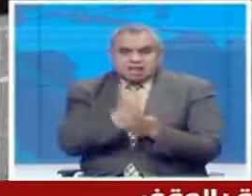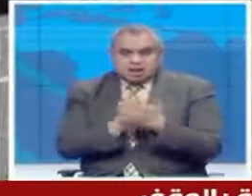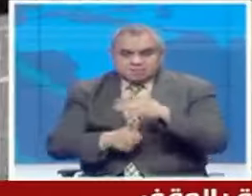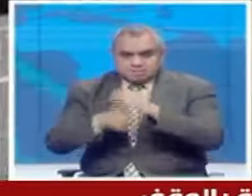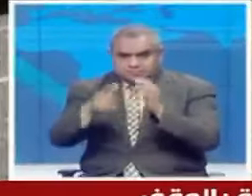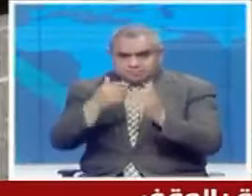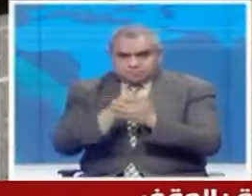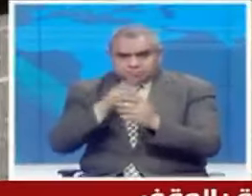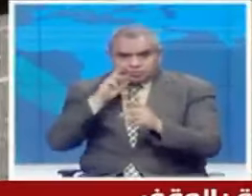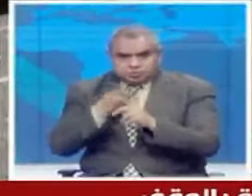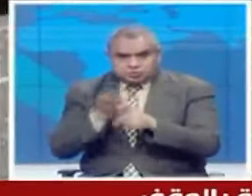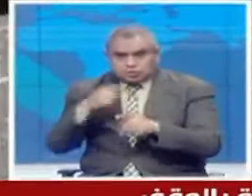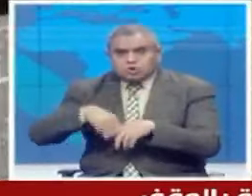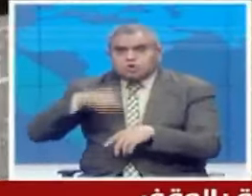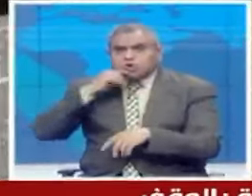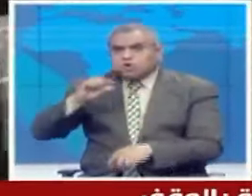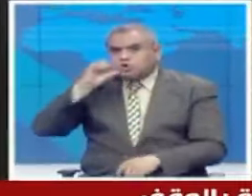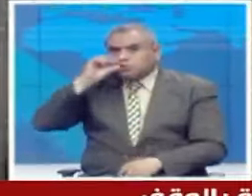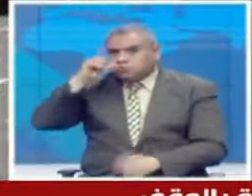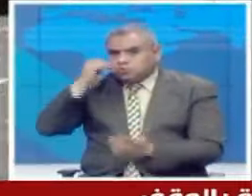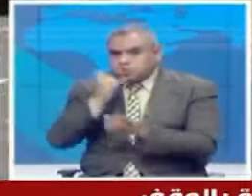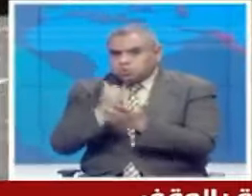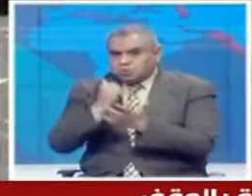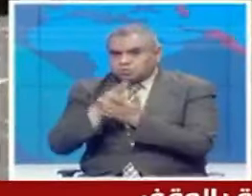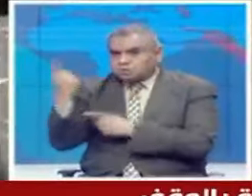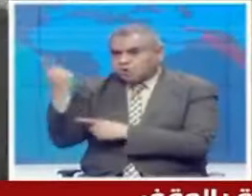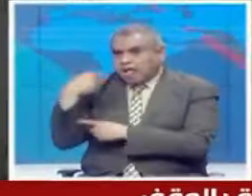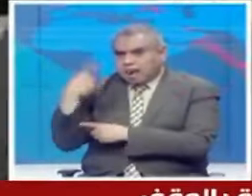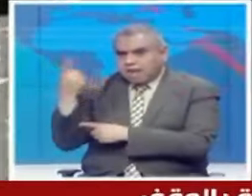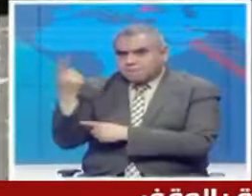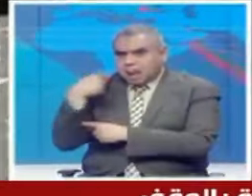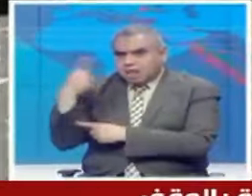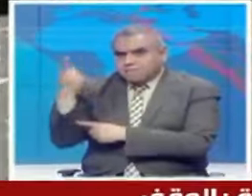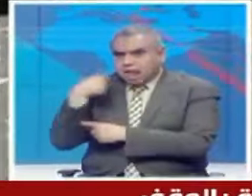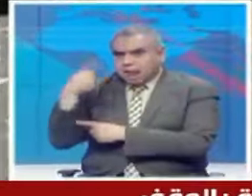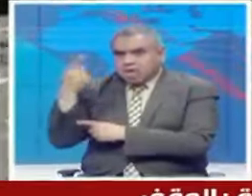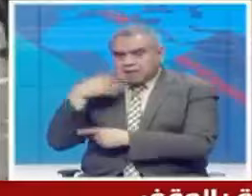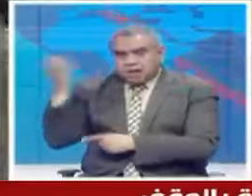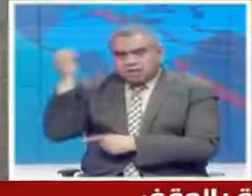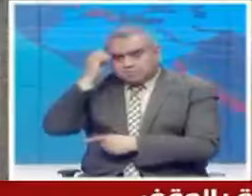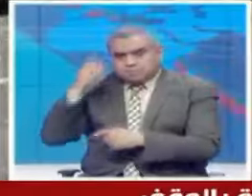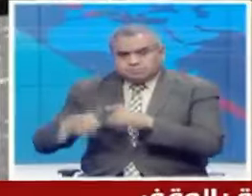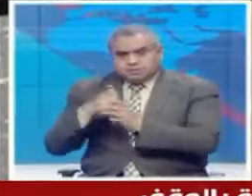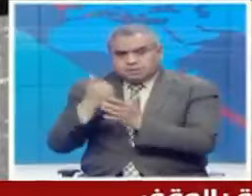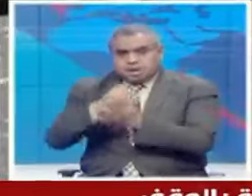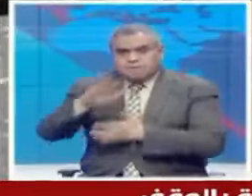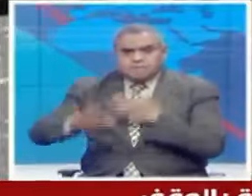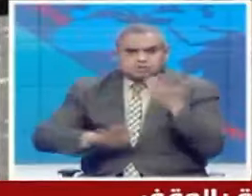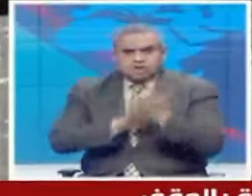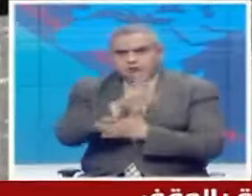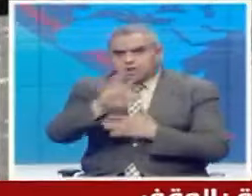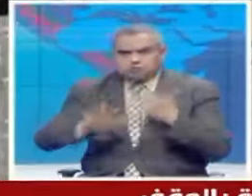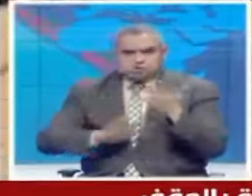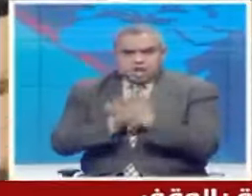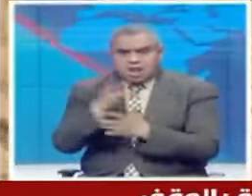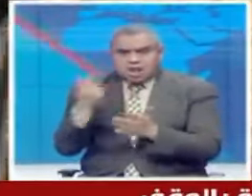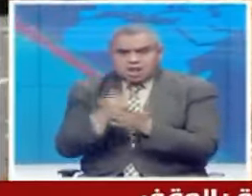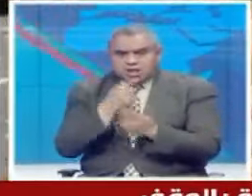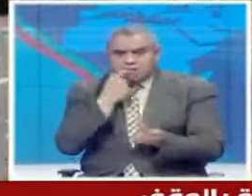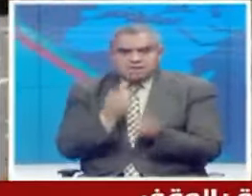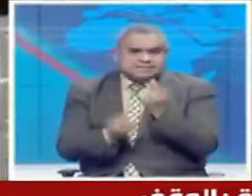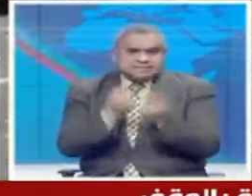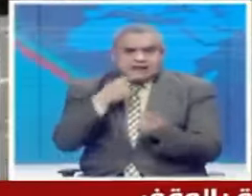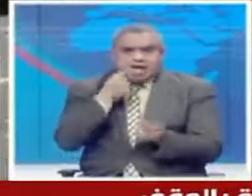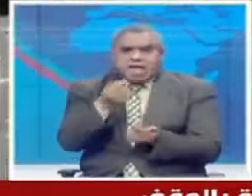ويشوف الدكتور بتاع البحوث وهو بيشرح له ايه المشاكل اللي ممكن تقابله من خلال زراعة